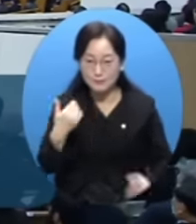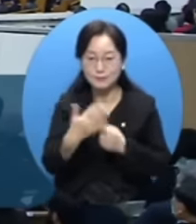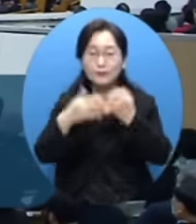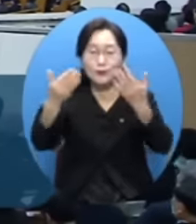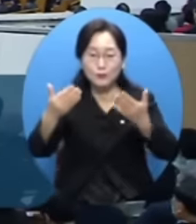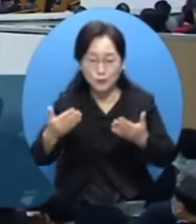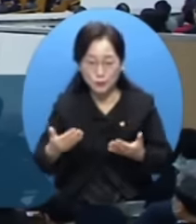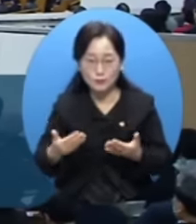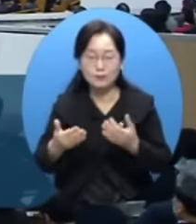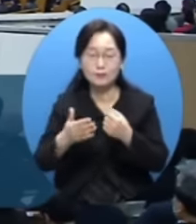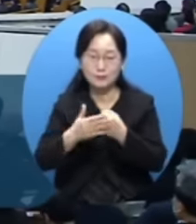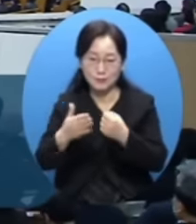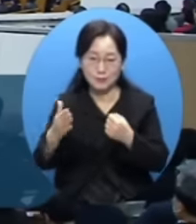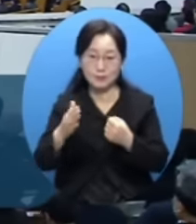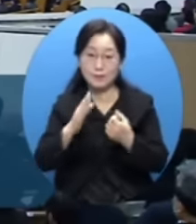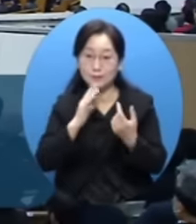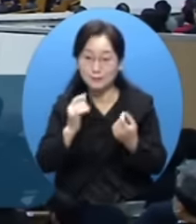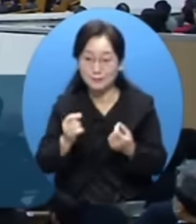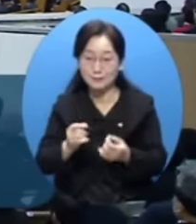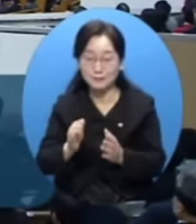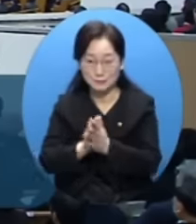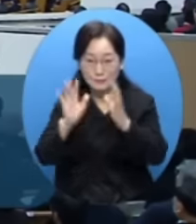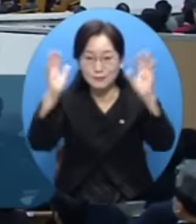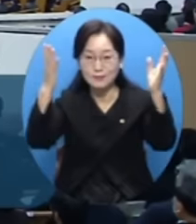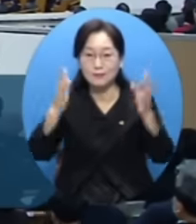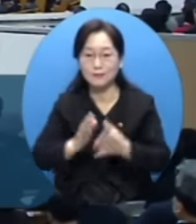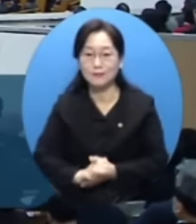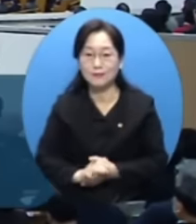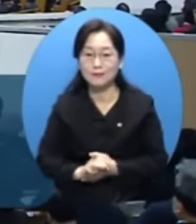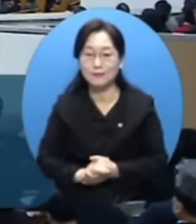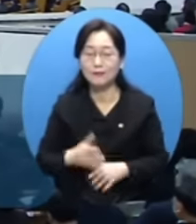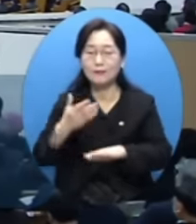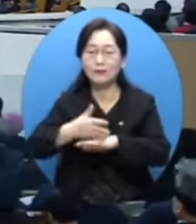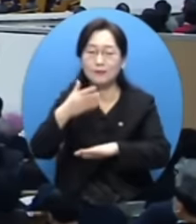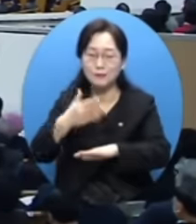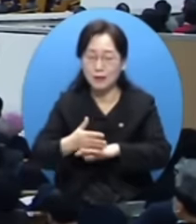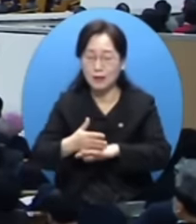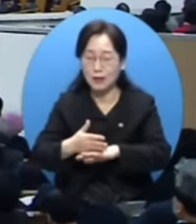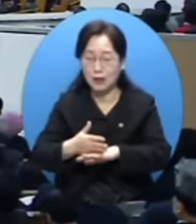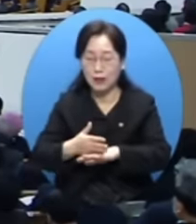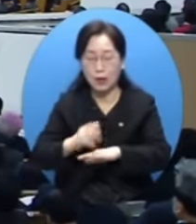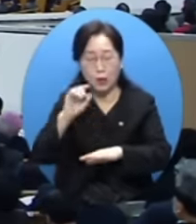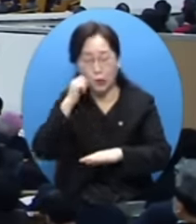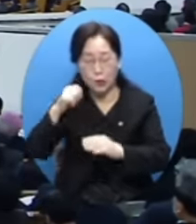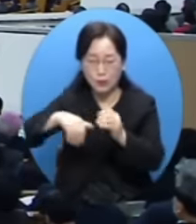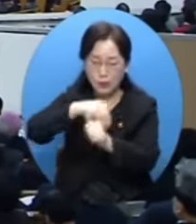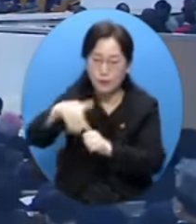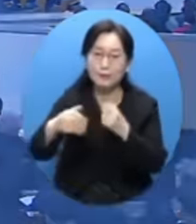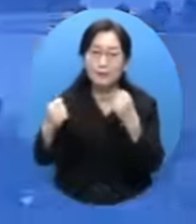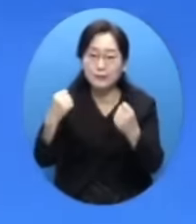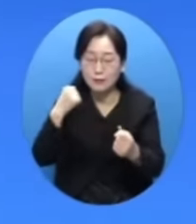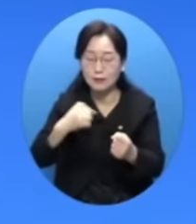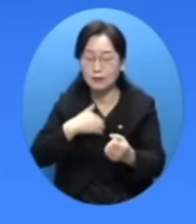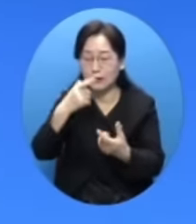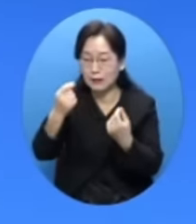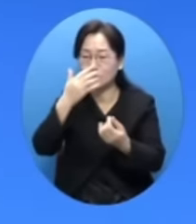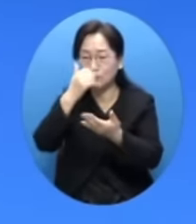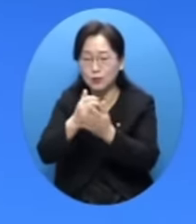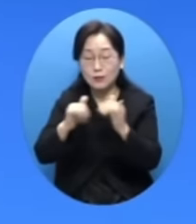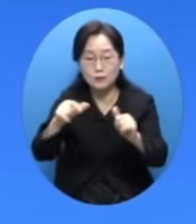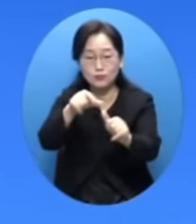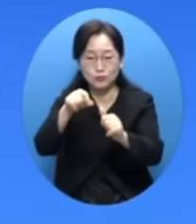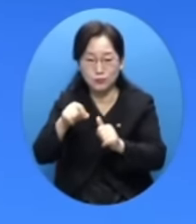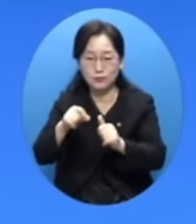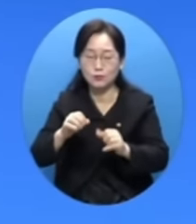베풀어 주셨습니다. 할렐루야. 감사할 수 없는 상황에서도 나 같은 죄인을 구원하신 그 놀라운